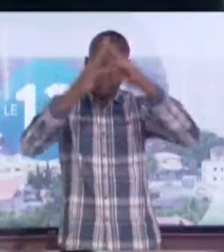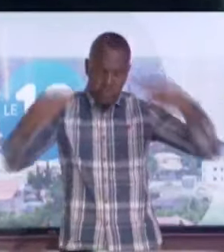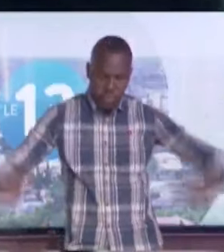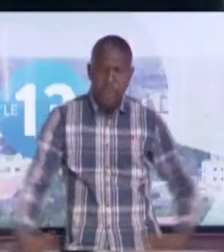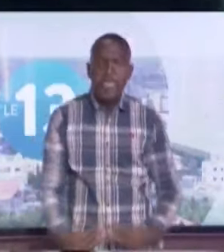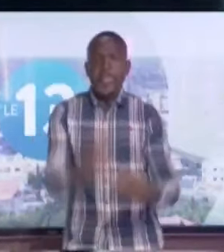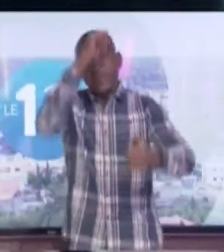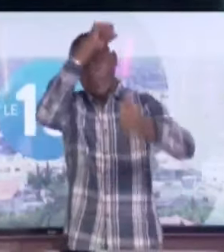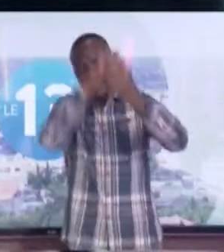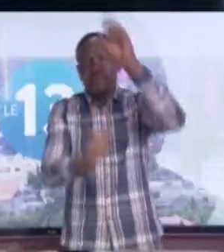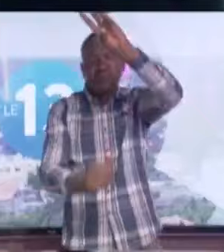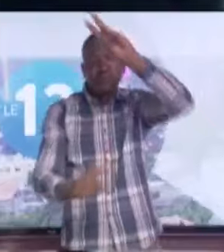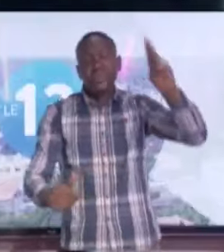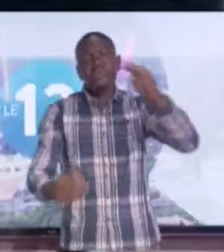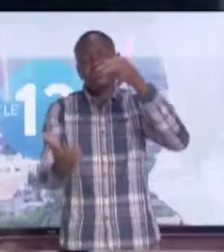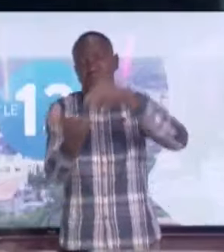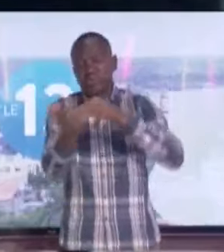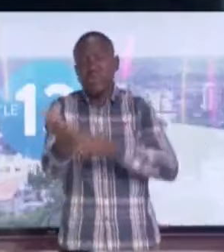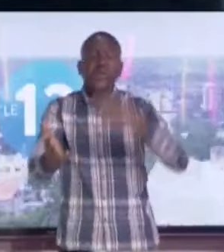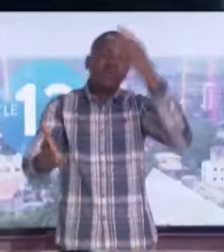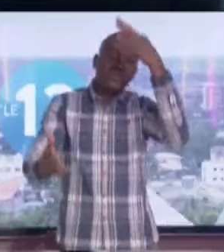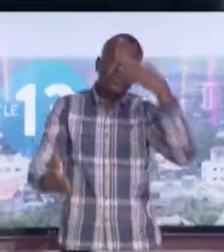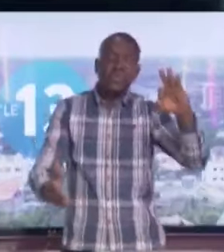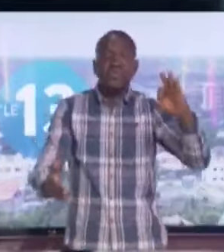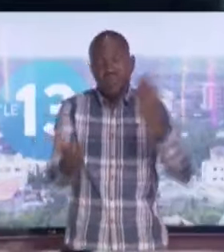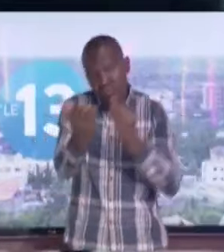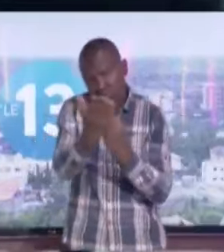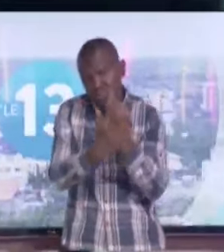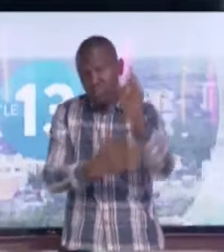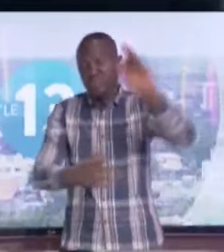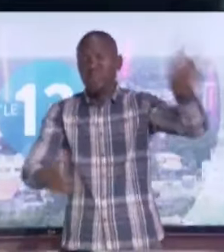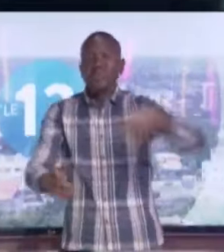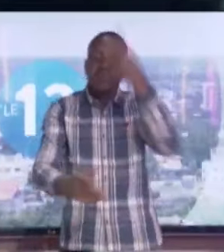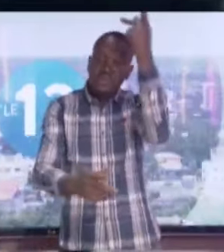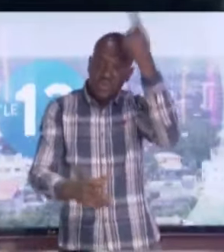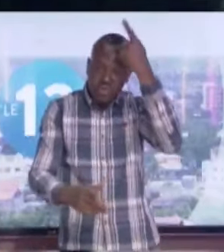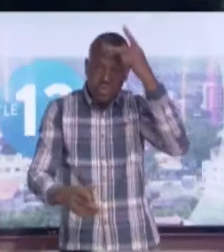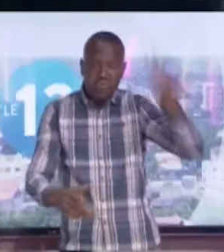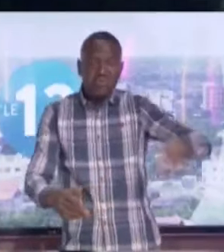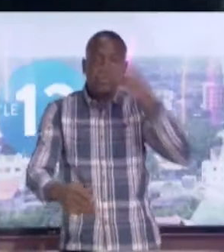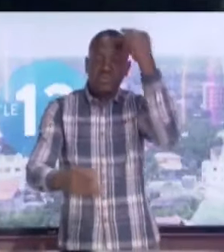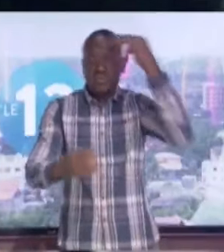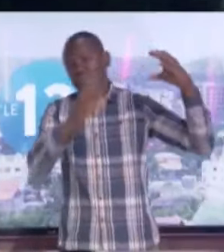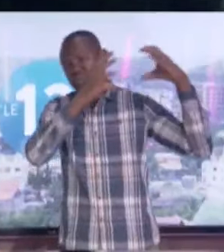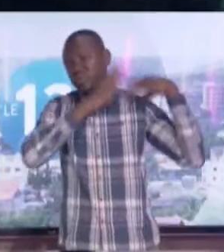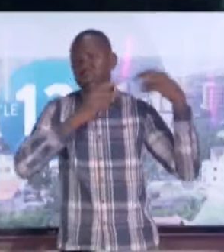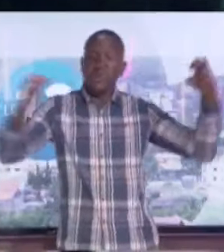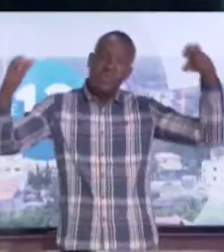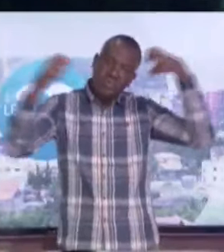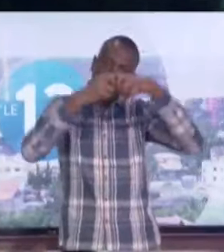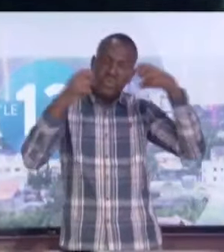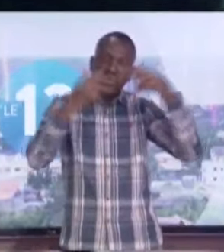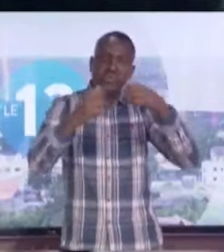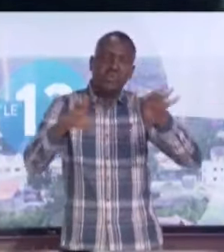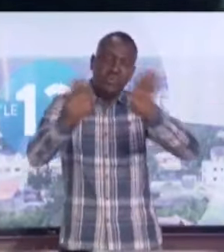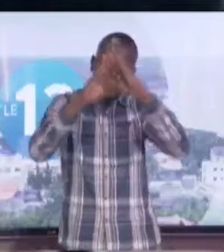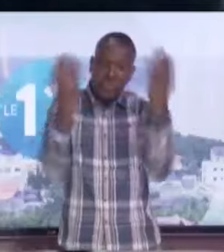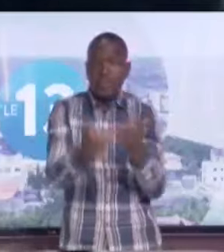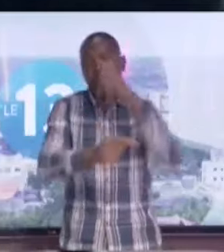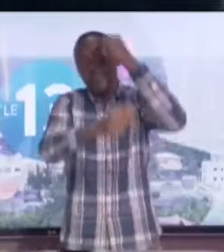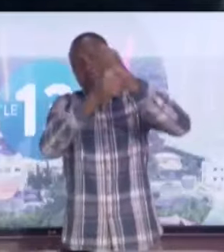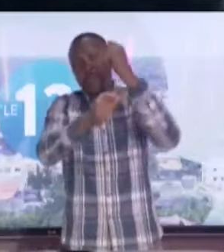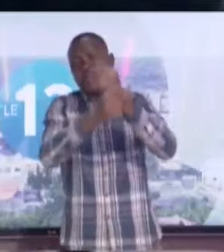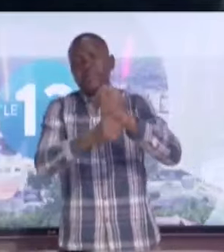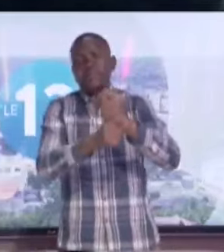plus de 625 milliards de francs CFA de la part du gouvernement. Le ministre en charge de l'énergie a présidé l'ouverture des travaux